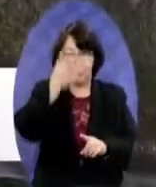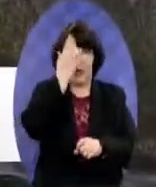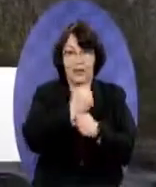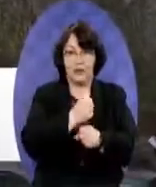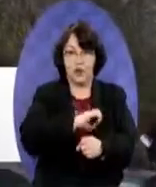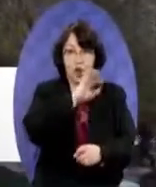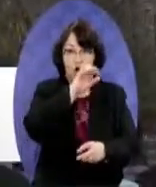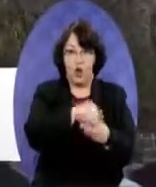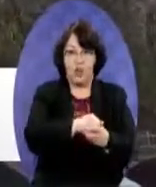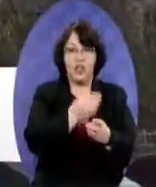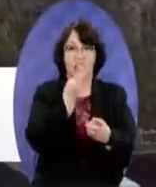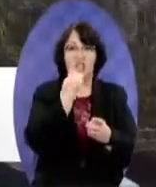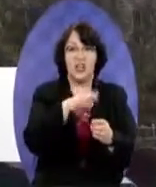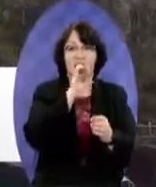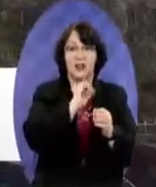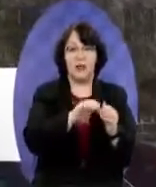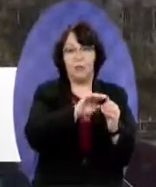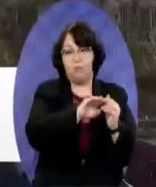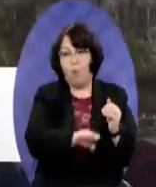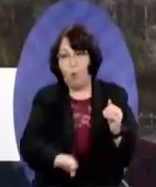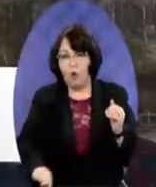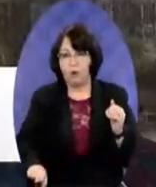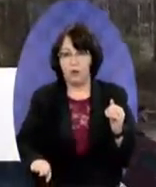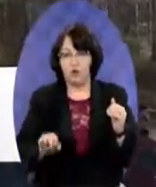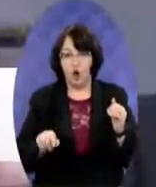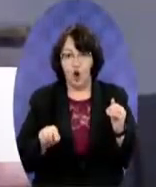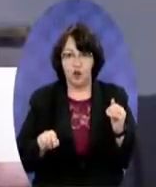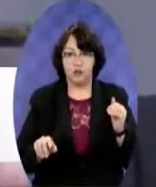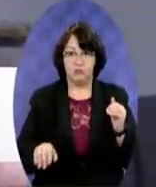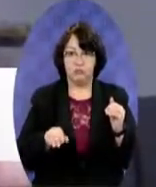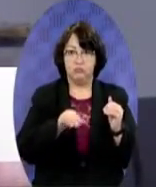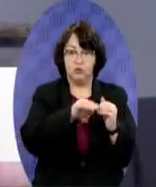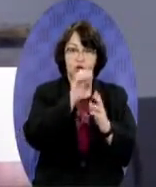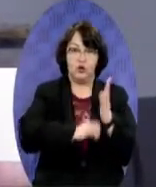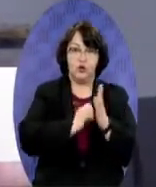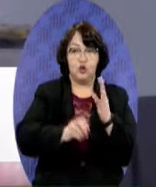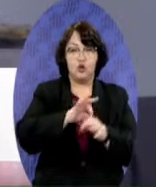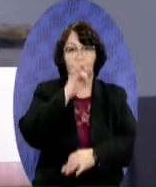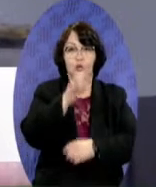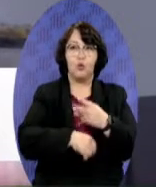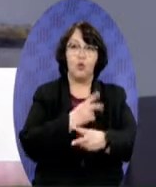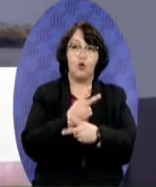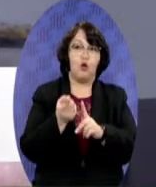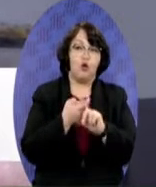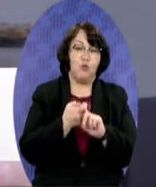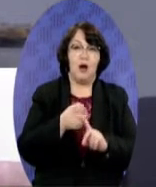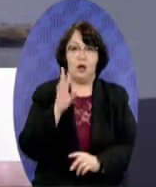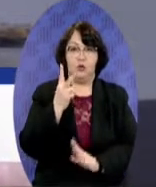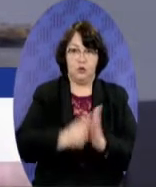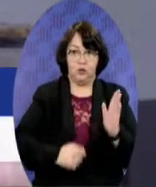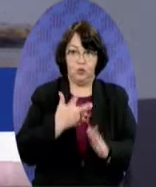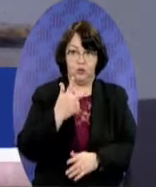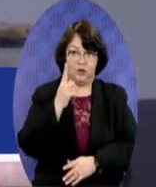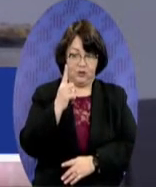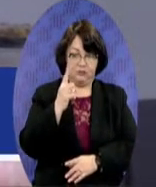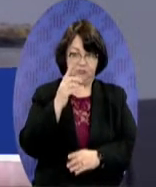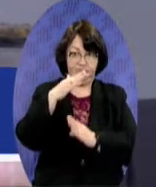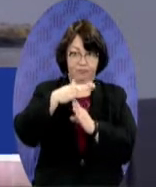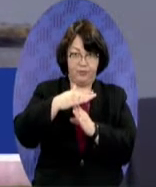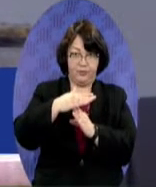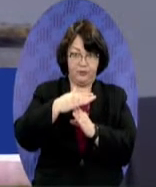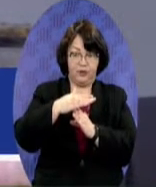шатлал буурах зохицуултыг шинэ хуулинд тусгасан байна. Сонгуулийн тухай хуультай холбоотойгоор 12 сарын 31-ээр тасалбар